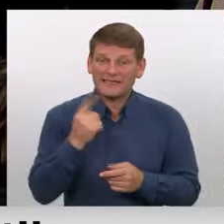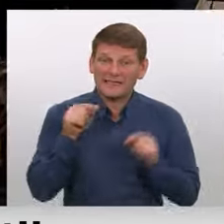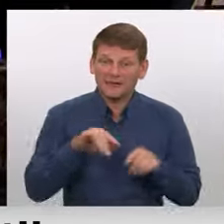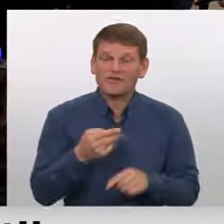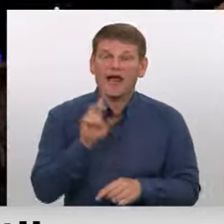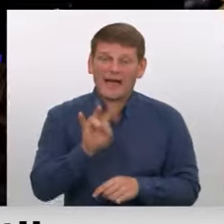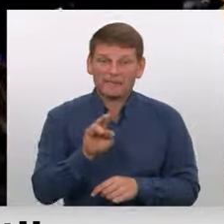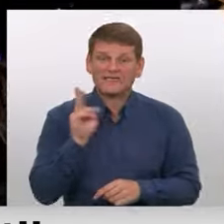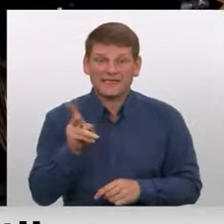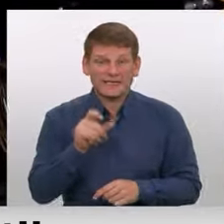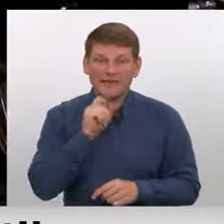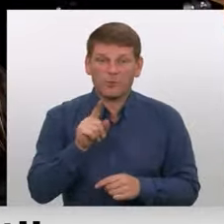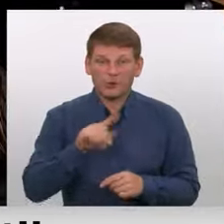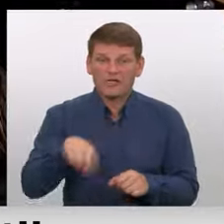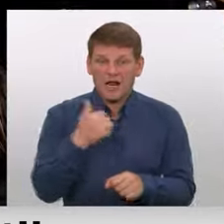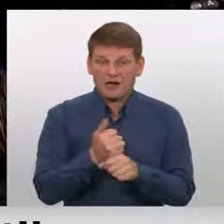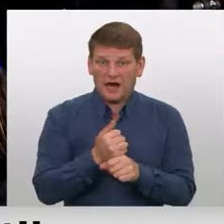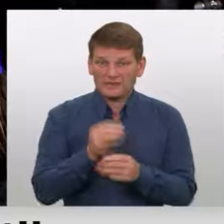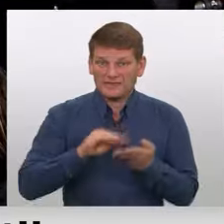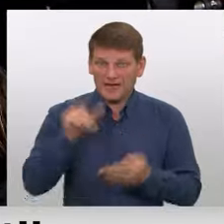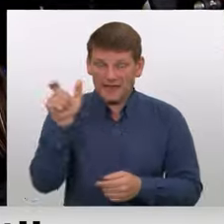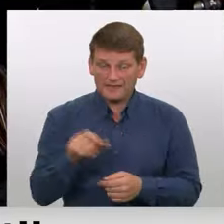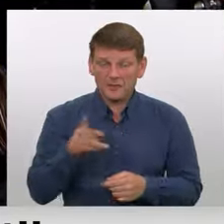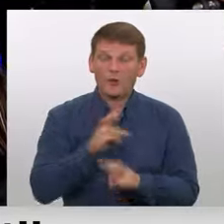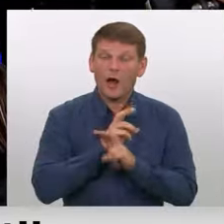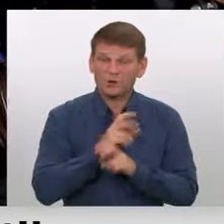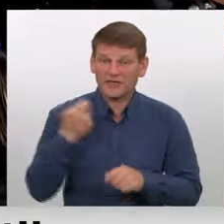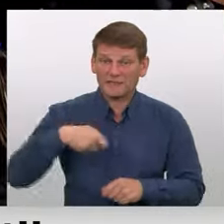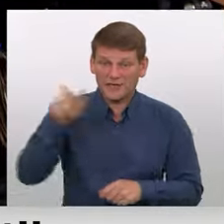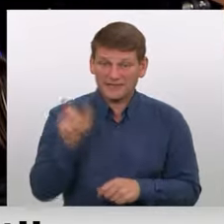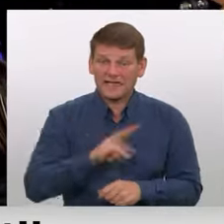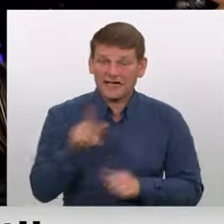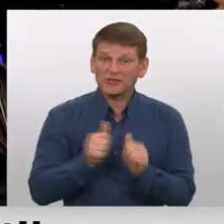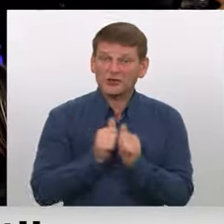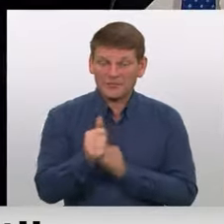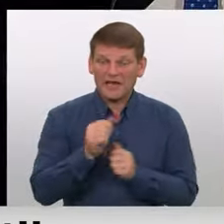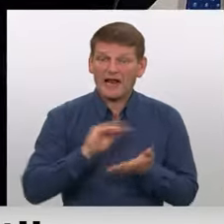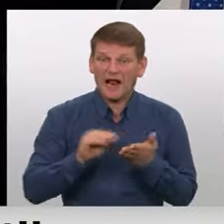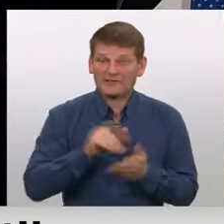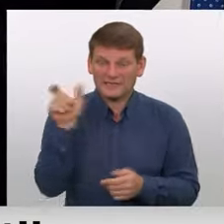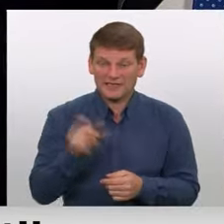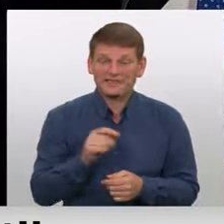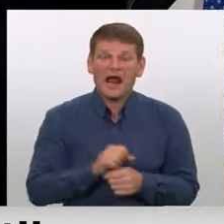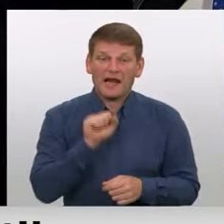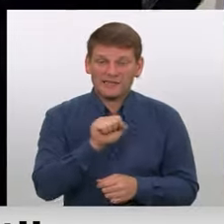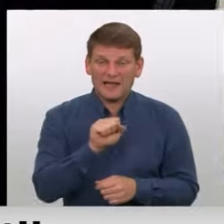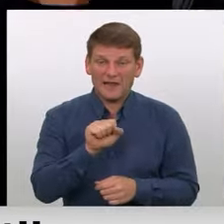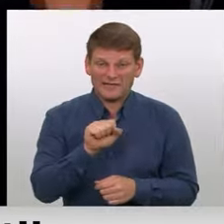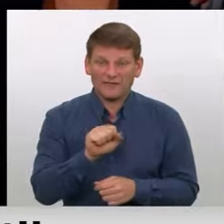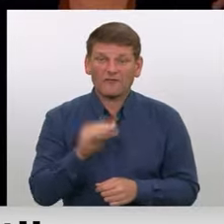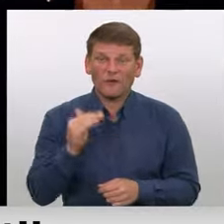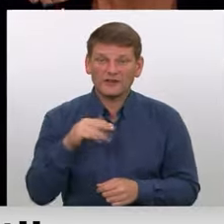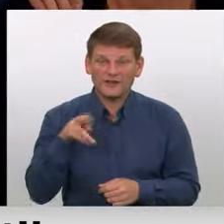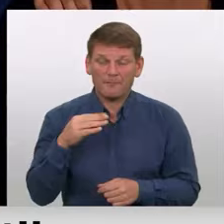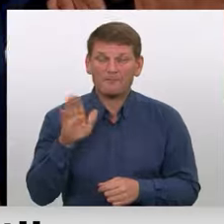Kikls nebūs kanclers. Pēc tam arī Austrijas prezidents, kas nominē kancleru, Aleksandrs von der Bellens,